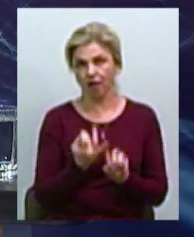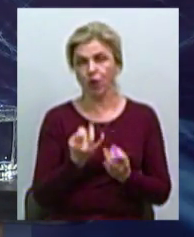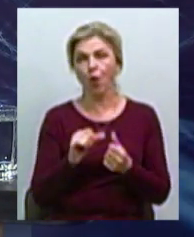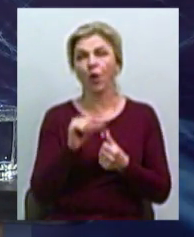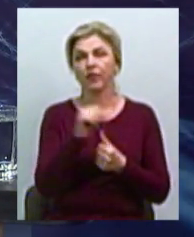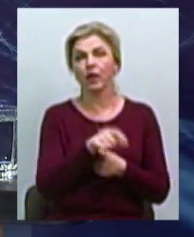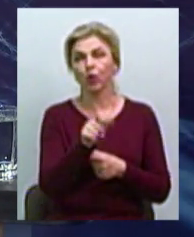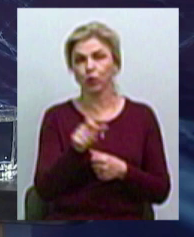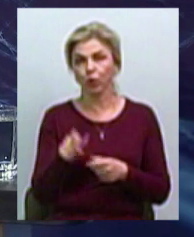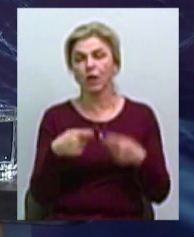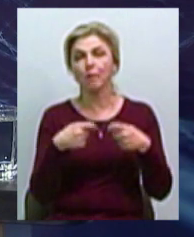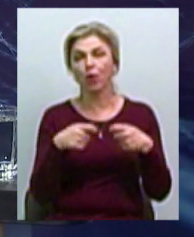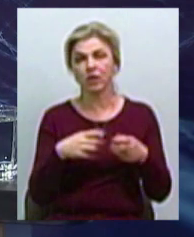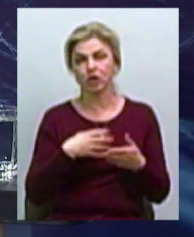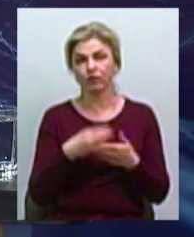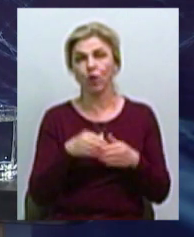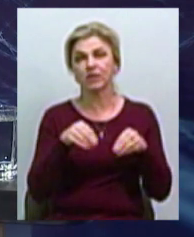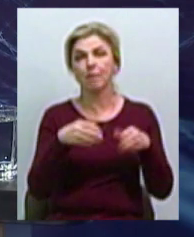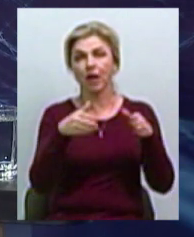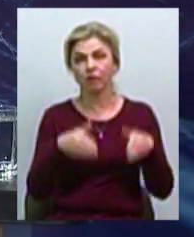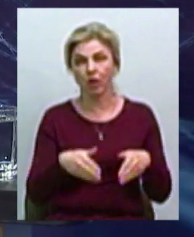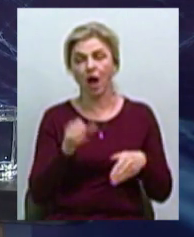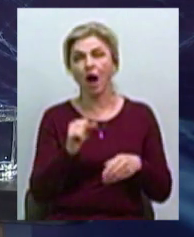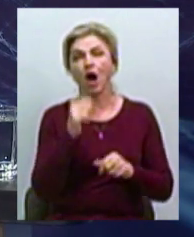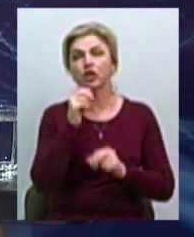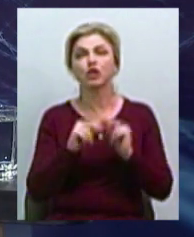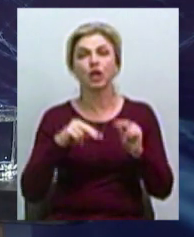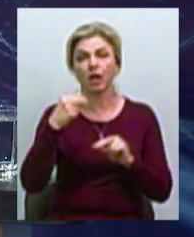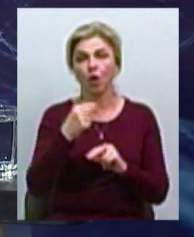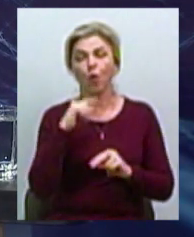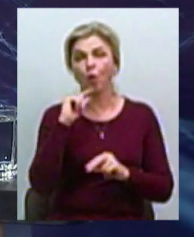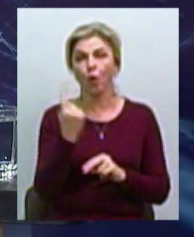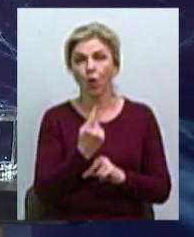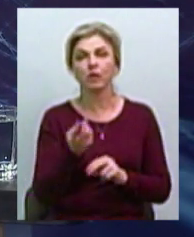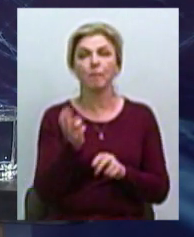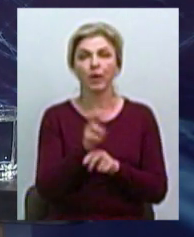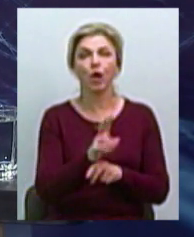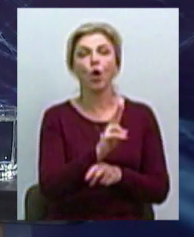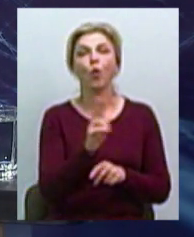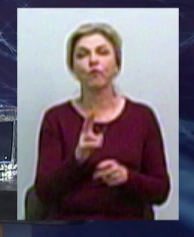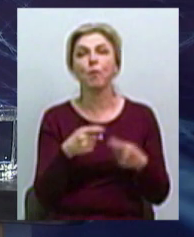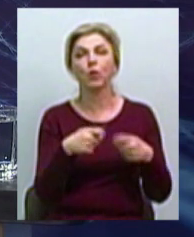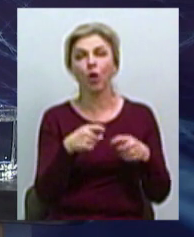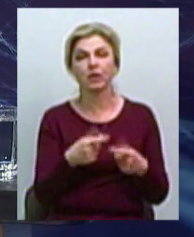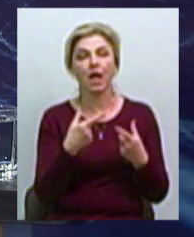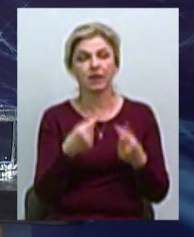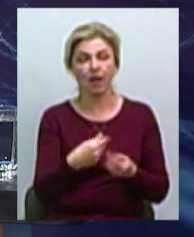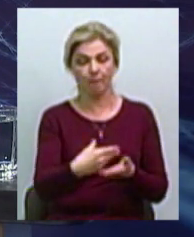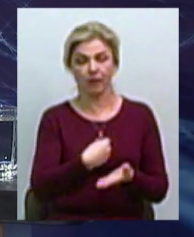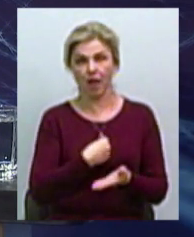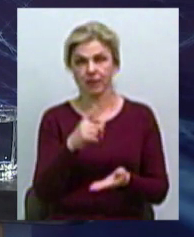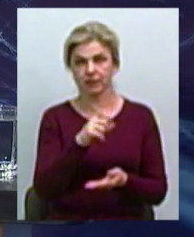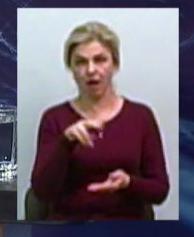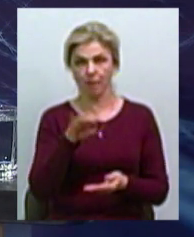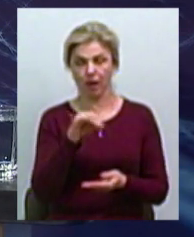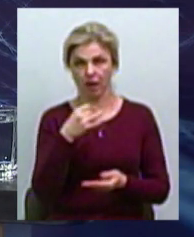особи продавали свої земельні ділянки, а через рік приходили до того, кому продали, і питали, а де ж виплата на пай? Їм